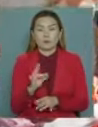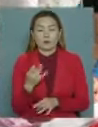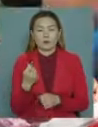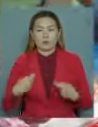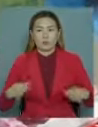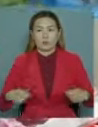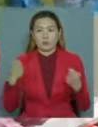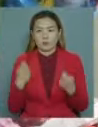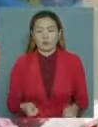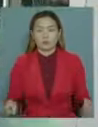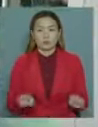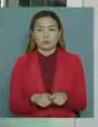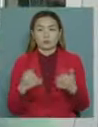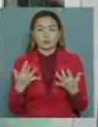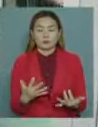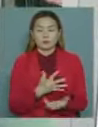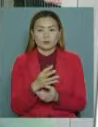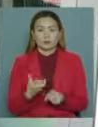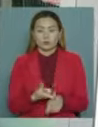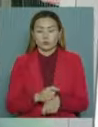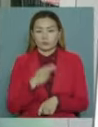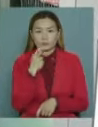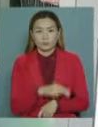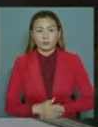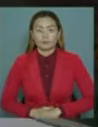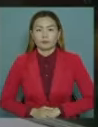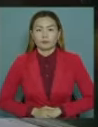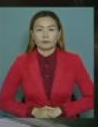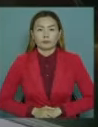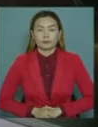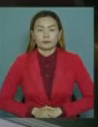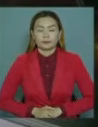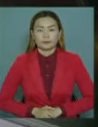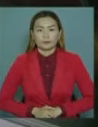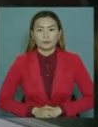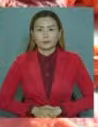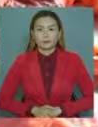здесь выгодно, так как спрос на товар очень высокий.